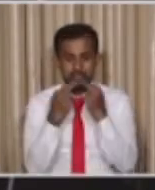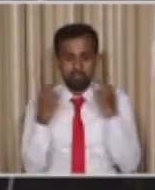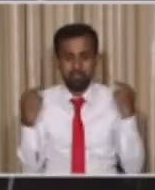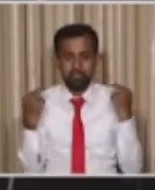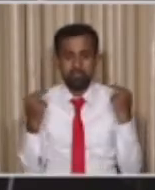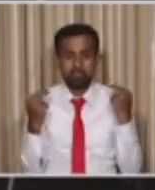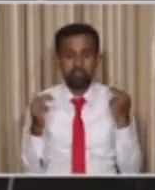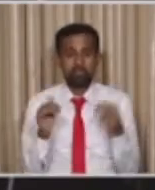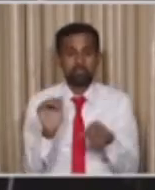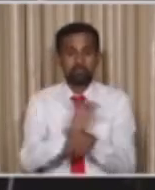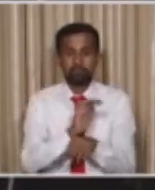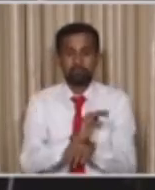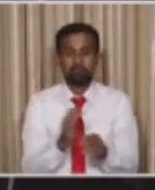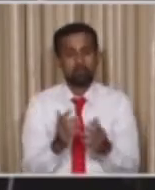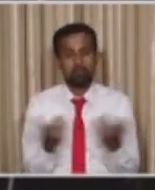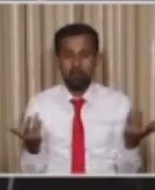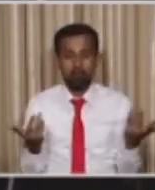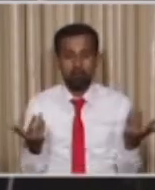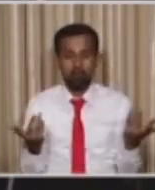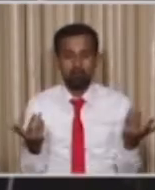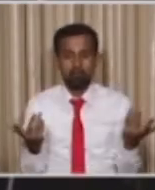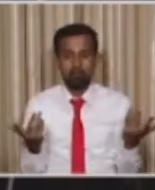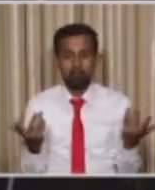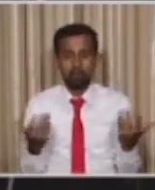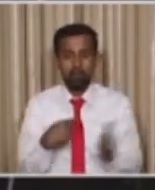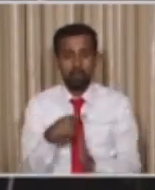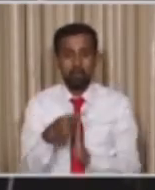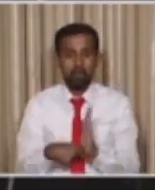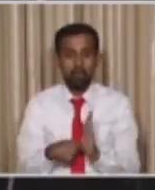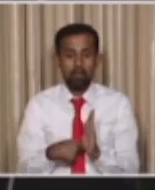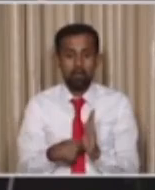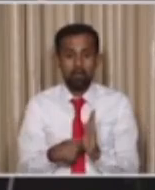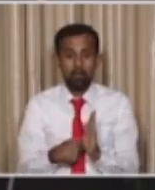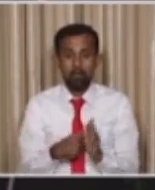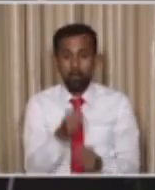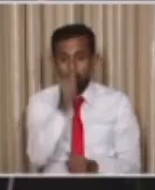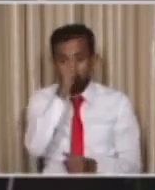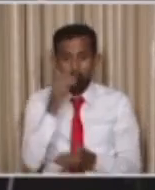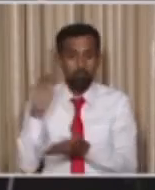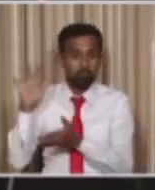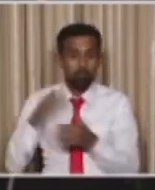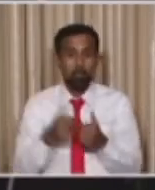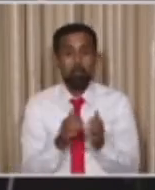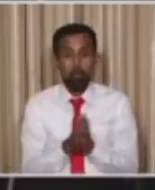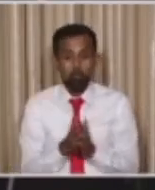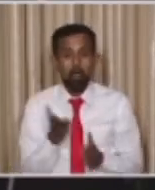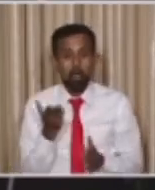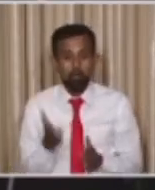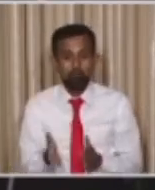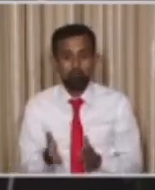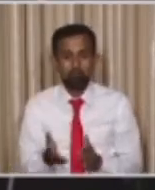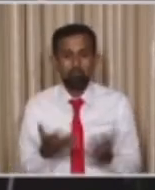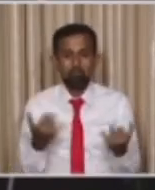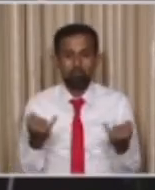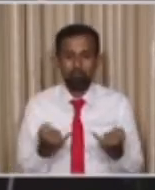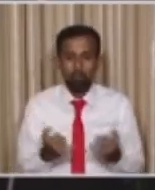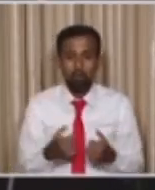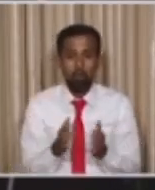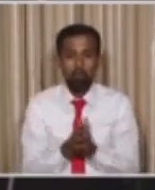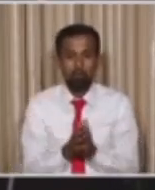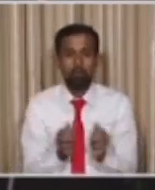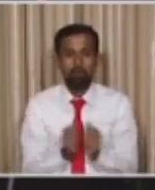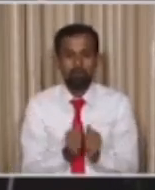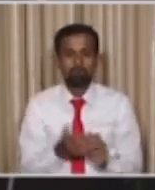fully ඩිජිටලයිස් නැහැ කියලා කිව්වහම අපේ රටේ මේ අඬ ඉන්වොයිස් එන්නේ මේ සියලු කටයුතු සිද්ධ වෙන්නේ මේ අක්‍රමිකතා සිද්ධ වෙන්නේ මේ